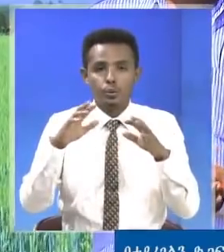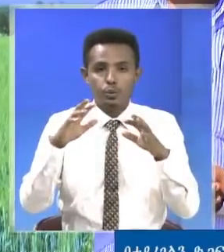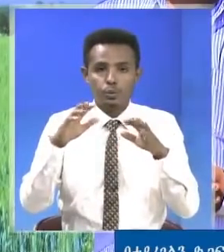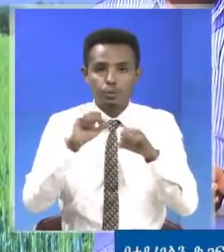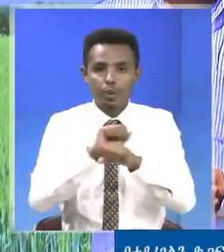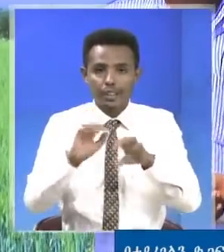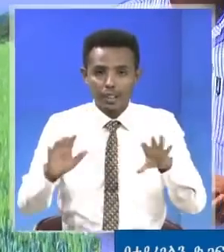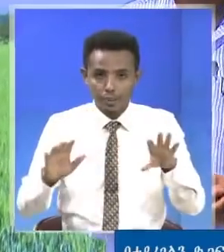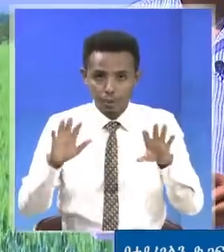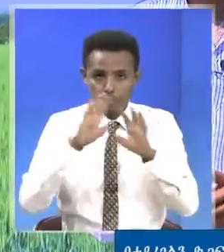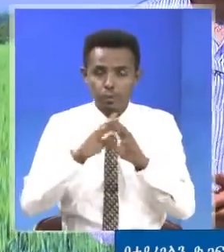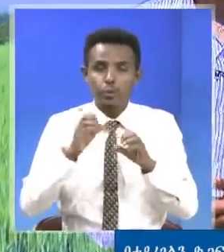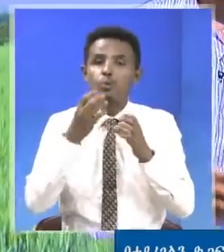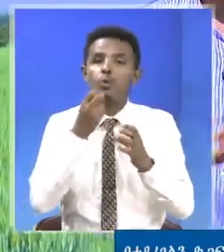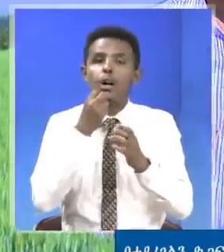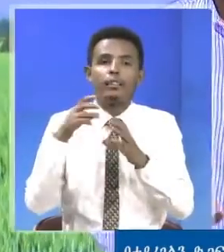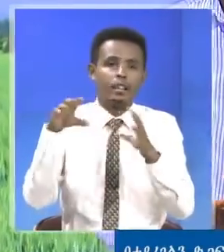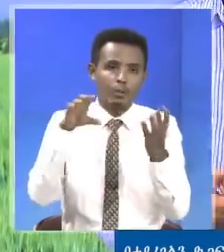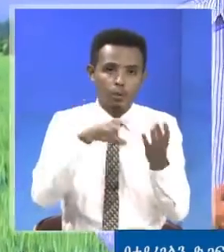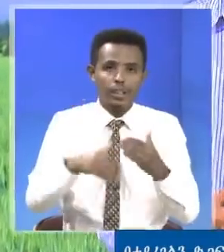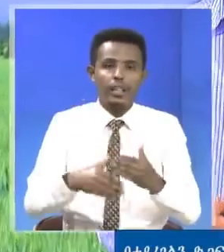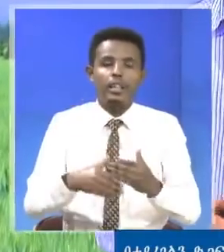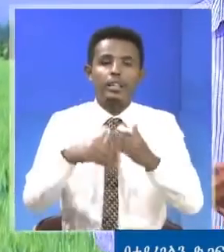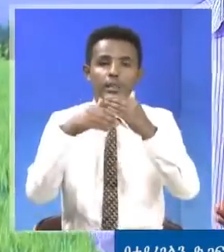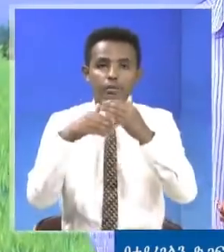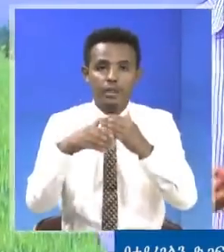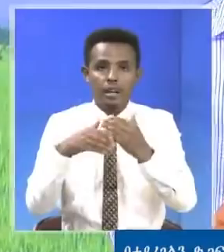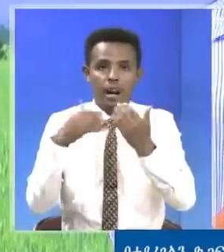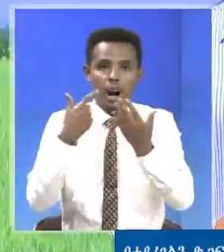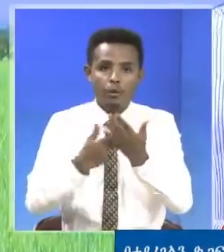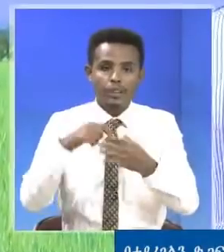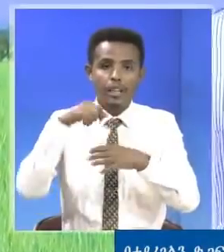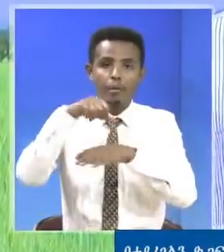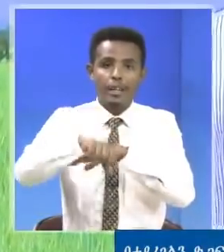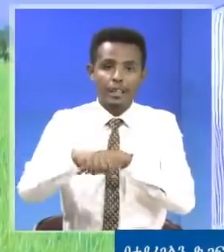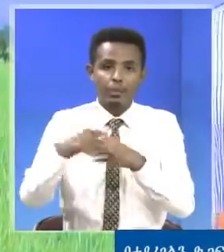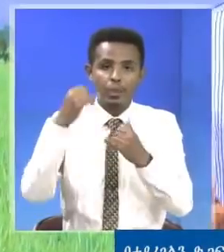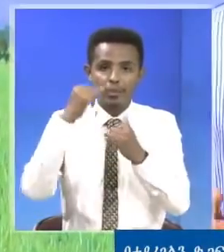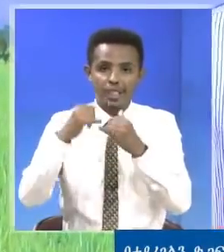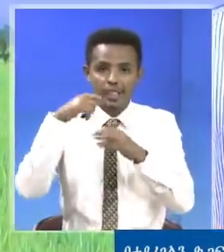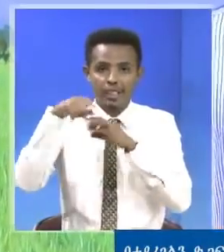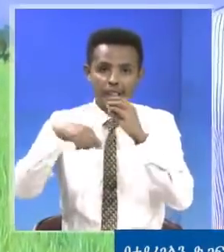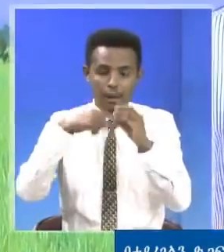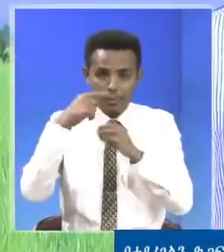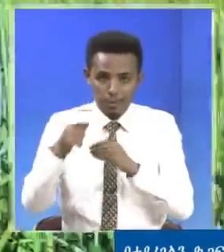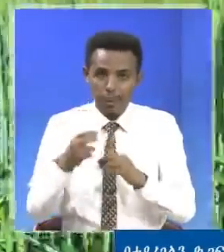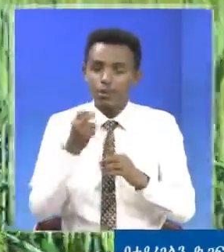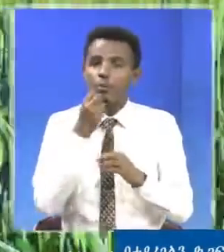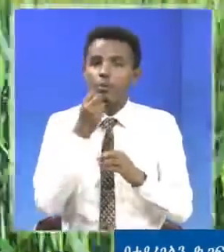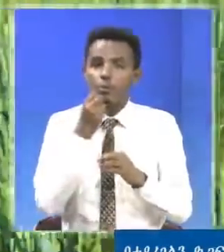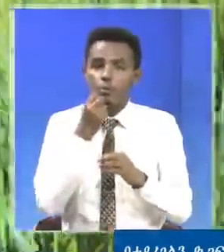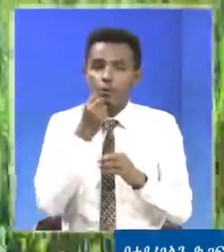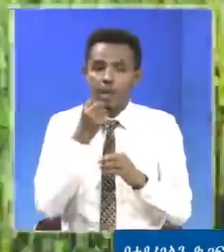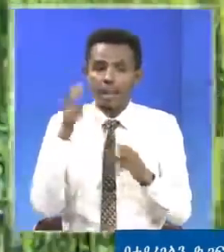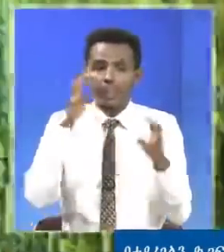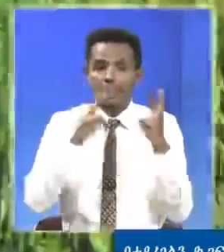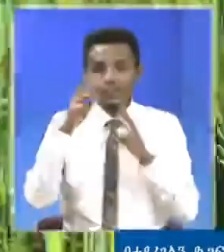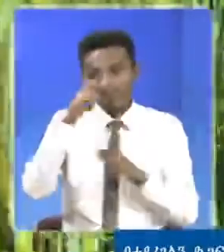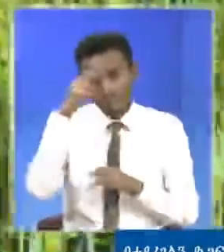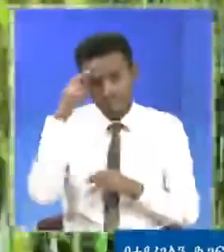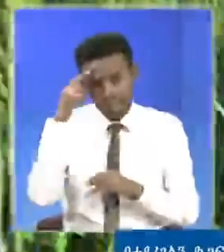ውሃ ተለቋል ከግድ። ስለዚህ ብዙ ውሃ ስለባከነ አሁን ወደ መጨረሻ አካባቢ ላይ ውሃ እጥረት ተከስቷል። ውሃ እጥረት ምክንያት